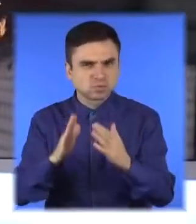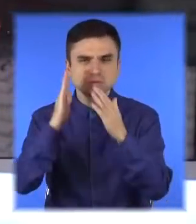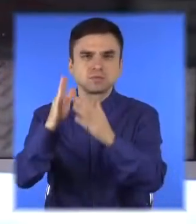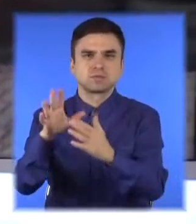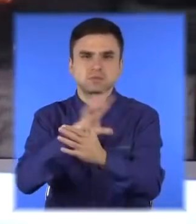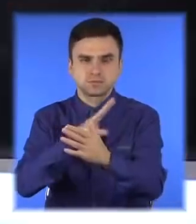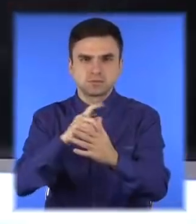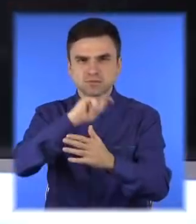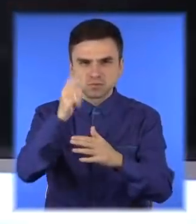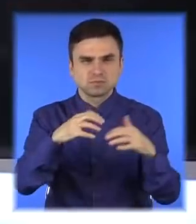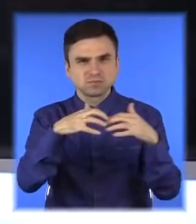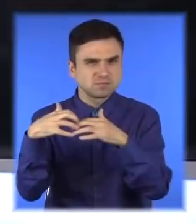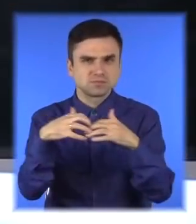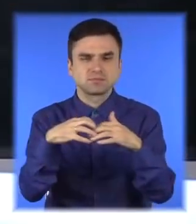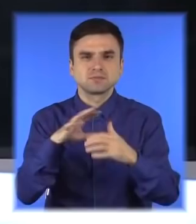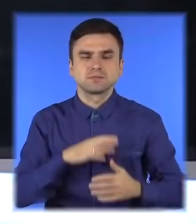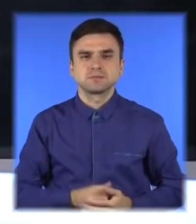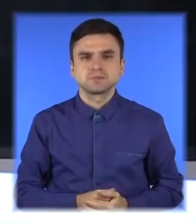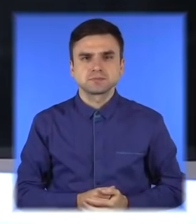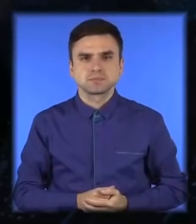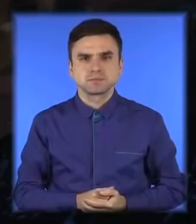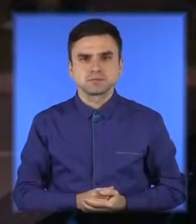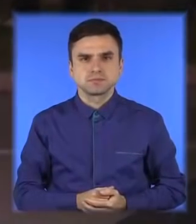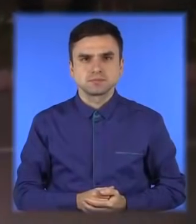Хроніки війни за газ просто зараз.